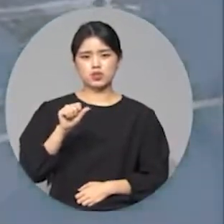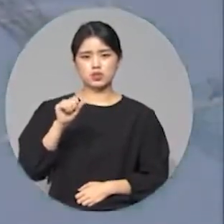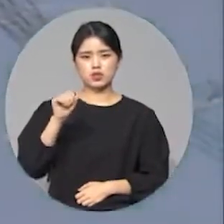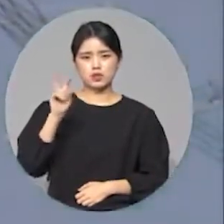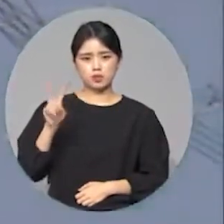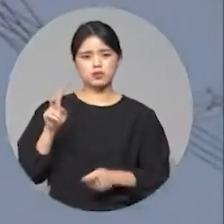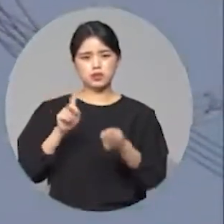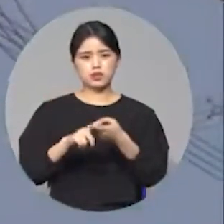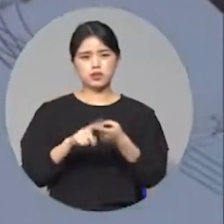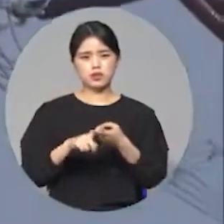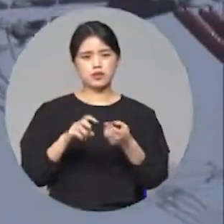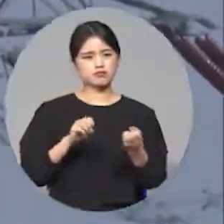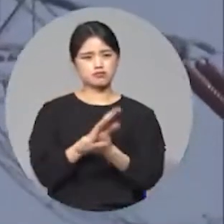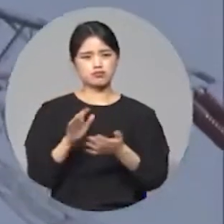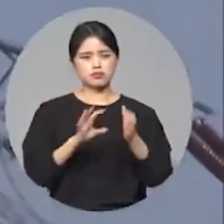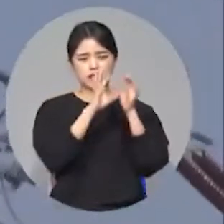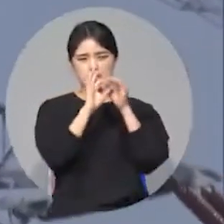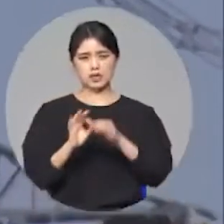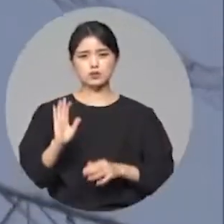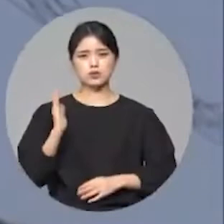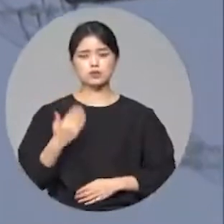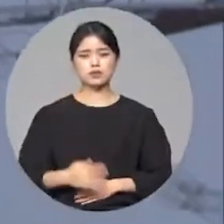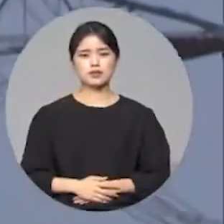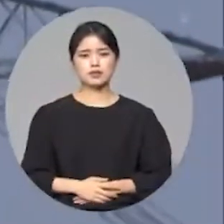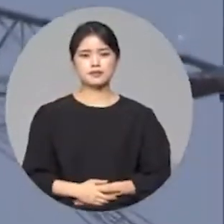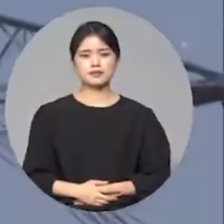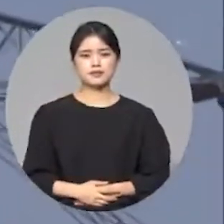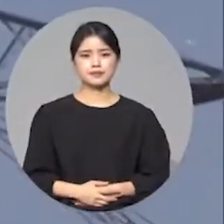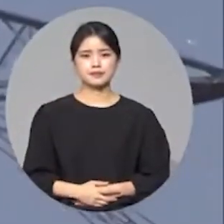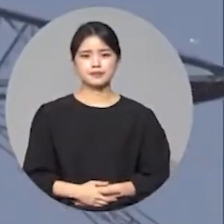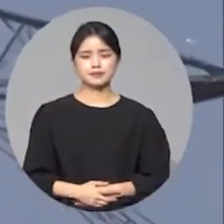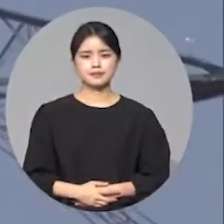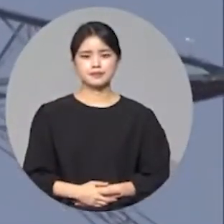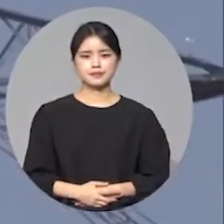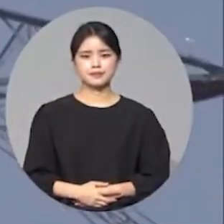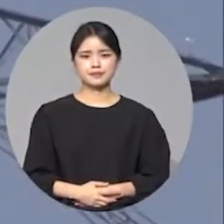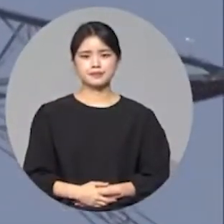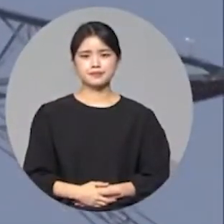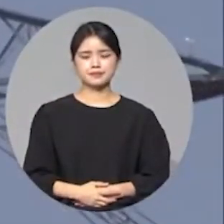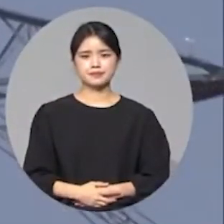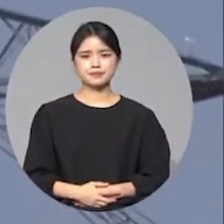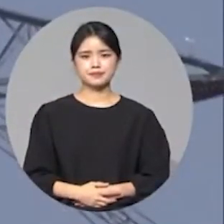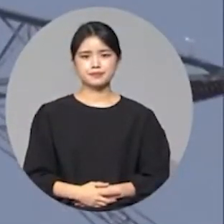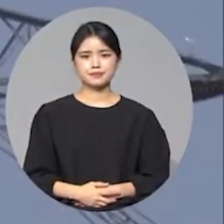파행의 파장은 적지 않을 전망입니다. MBC 뉴스 유룡입니다.